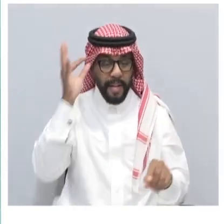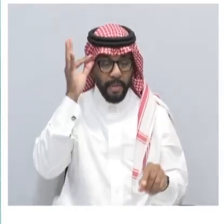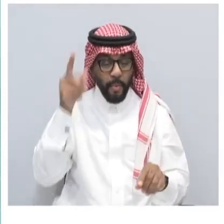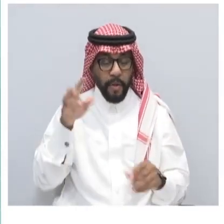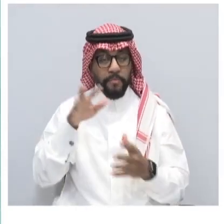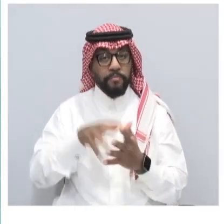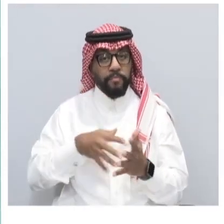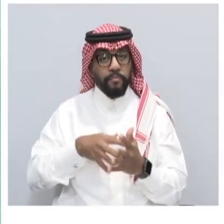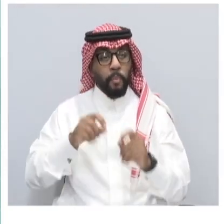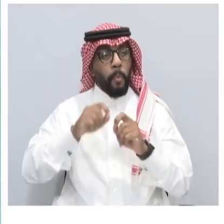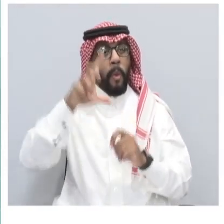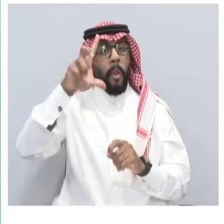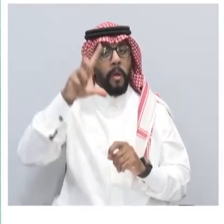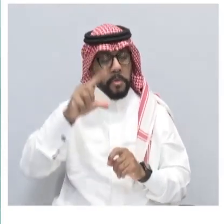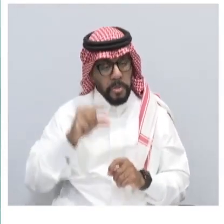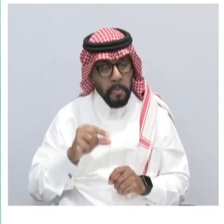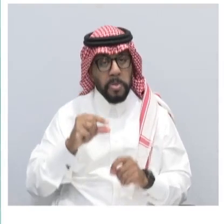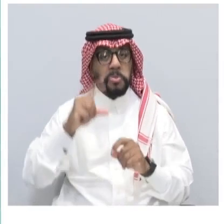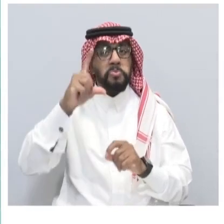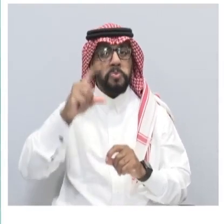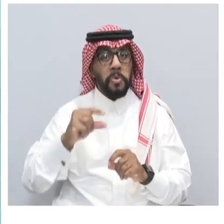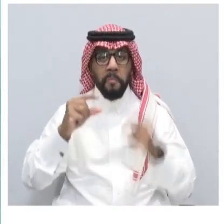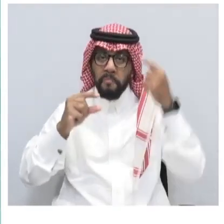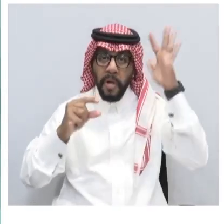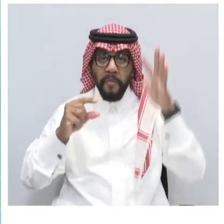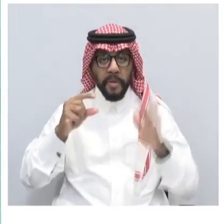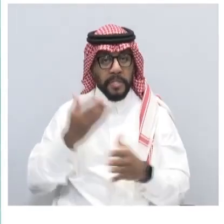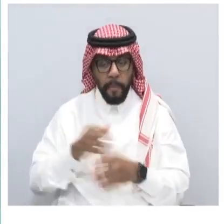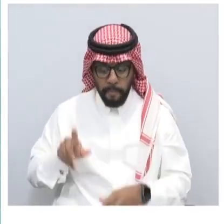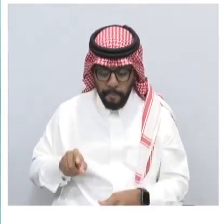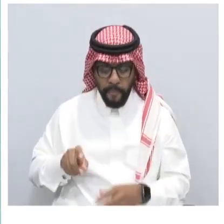هنا نستطيع تكبير حجم النص